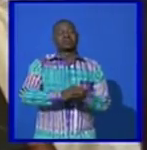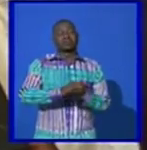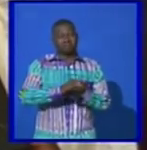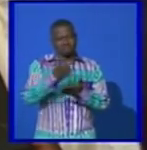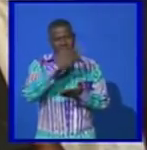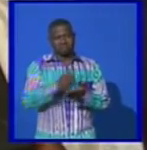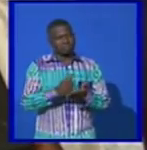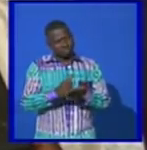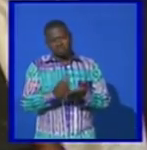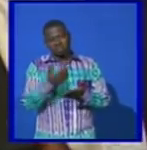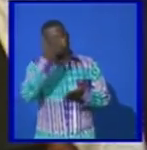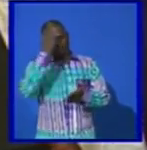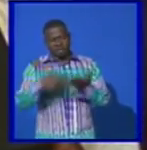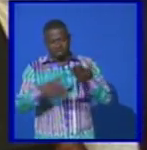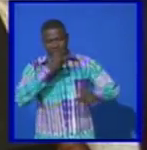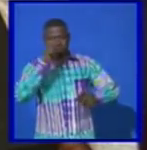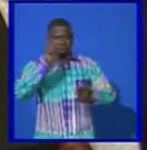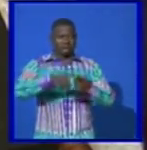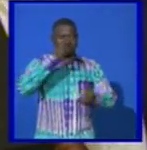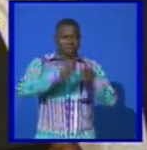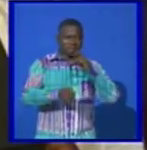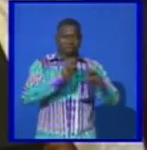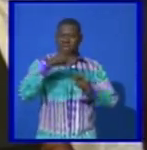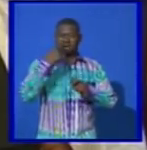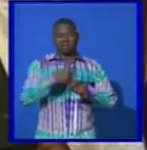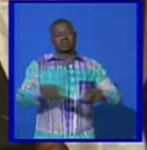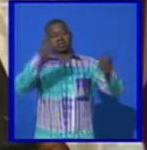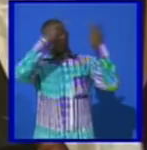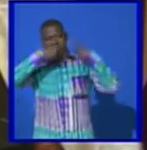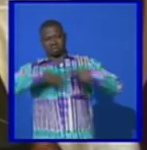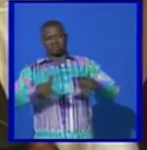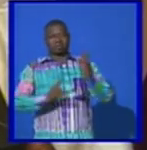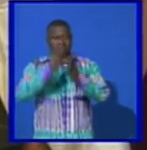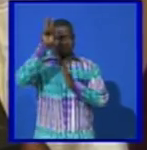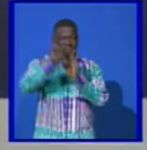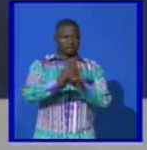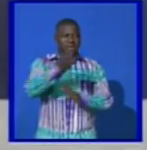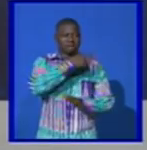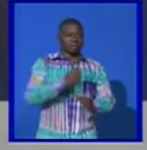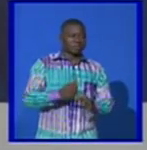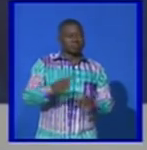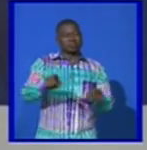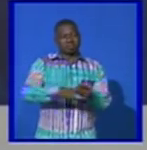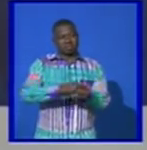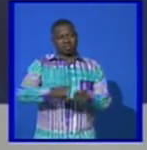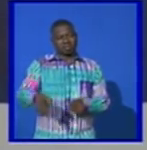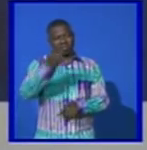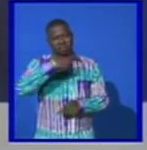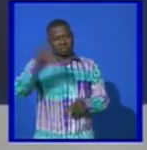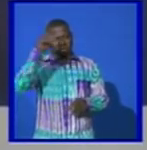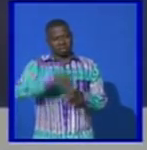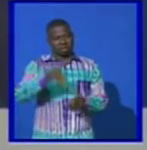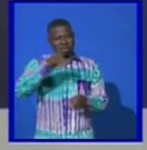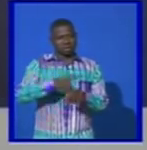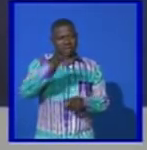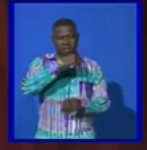citoyen qui va porter le développement économique, qui va porter la démocratie. Ce forum, qui a le soutien de l'ambassade